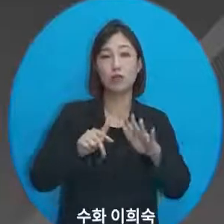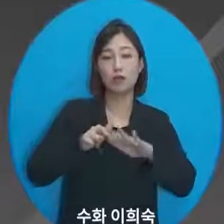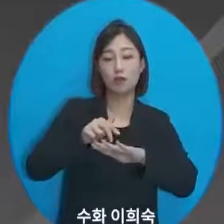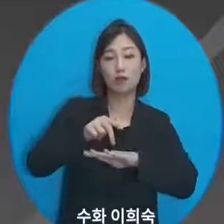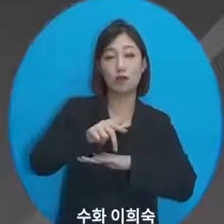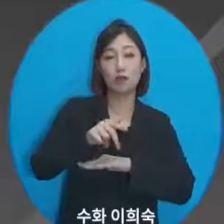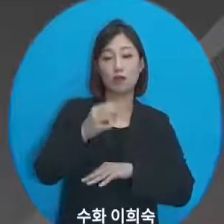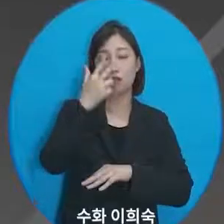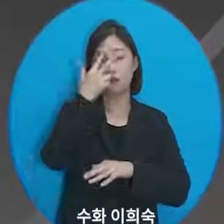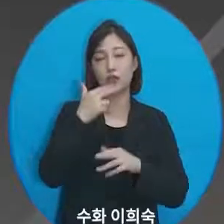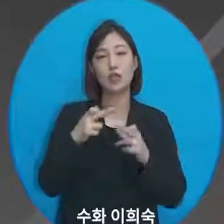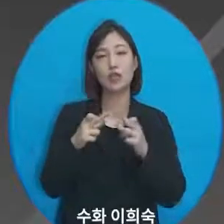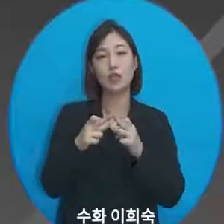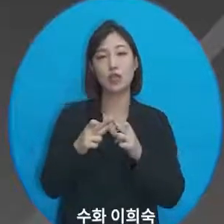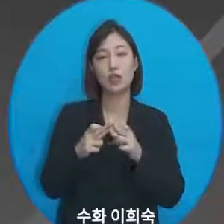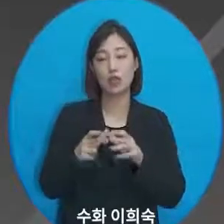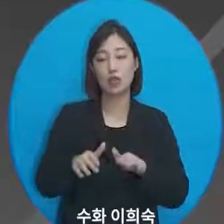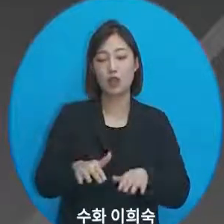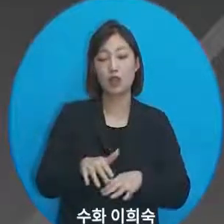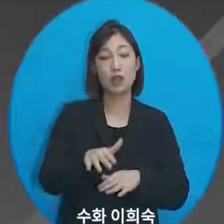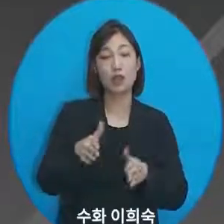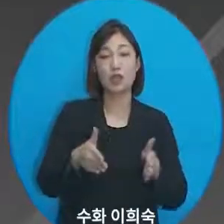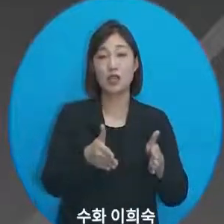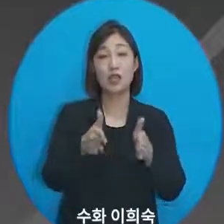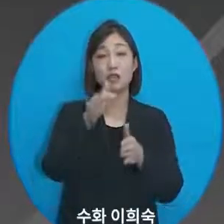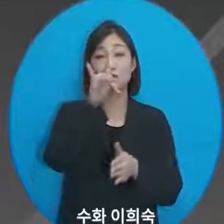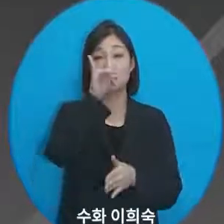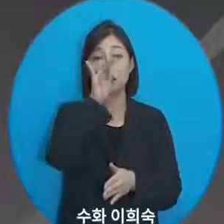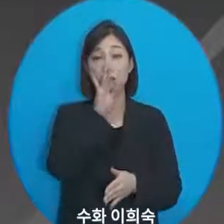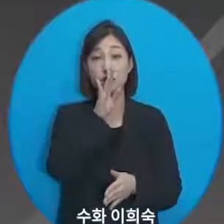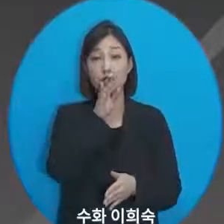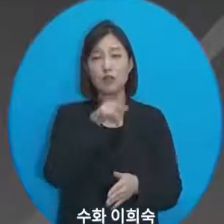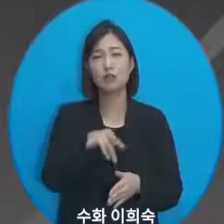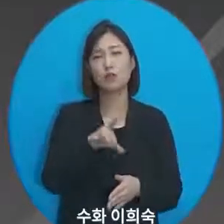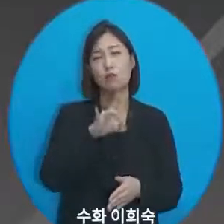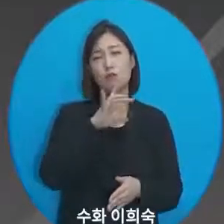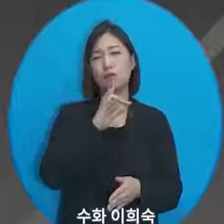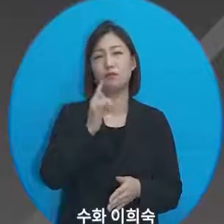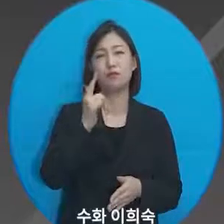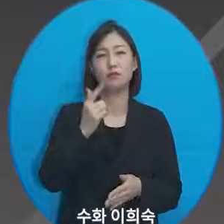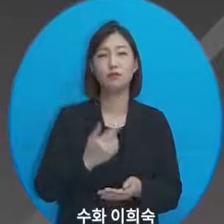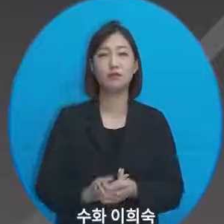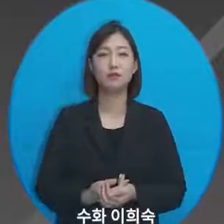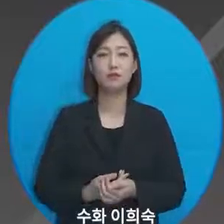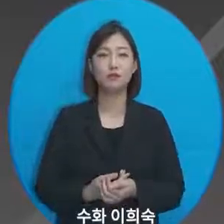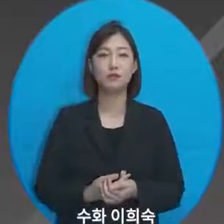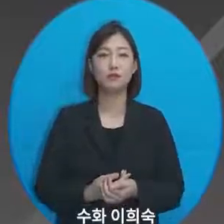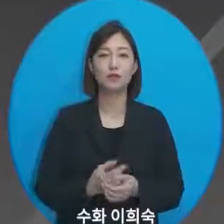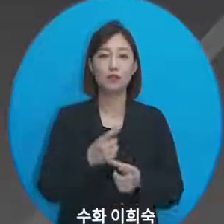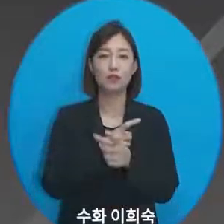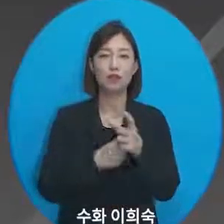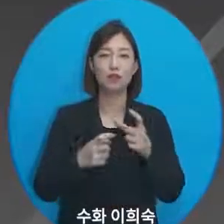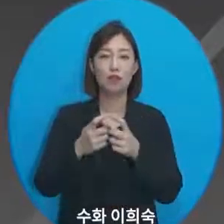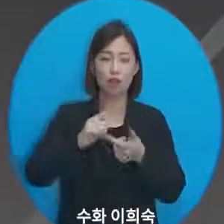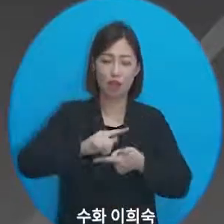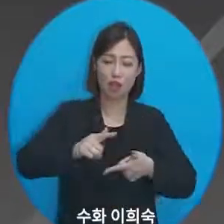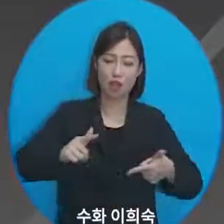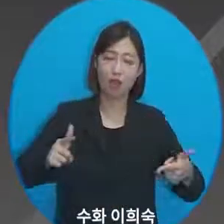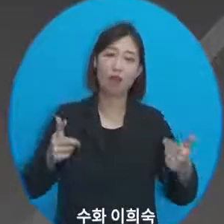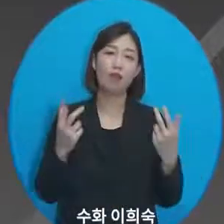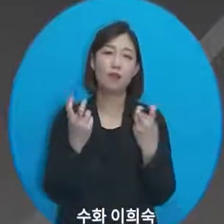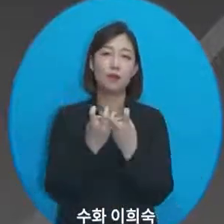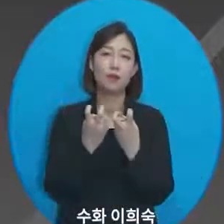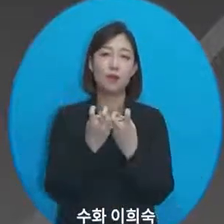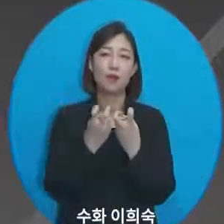같은 것들이 많이 보여지는데 그것이 최선이 아니라 그것을 뛰어넘는 다양한 어떤